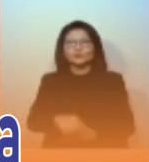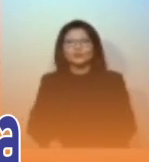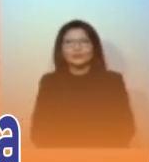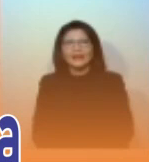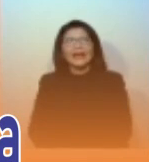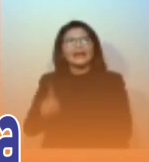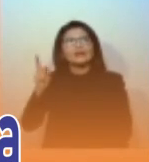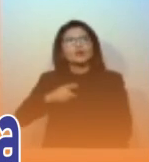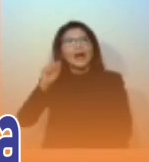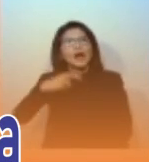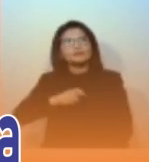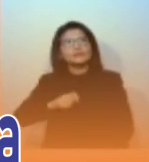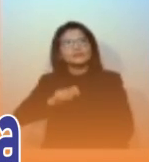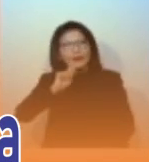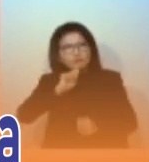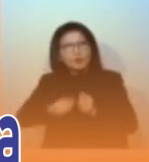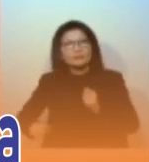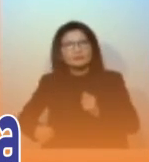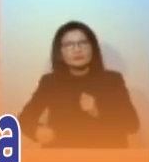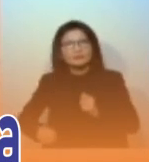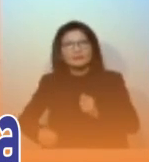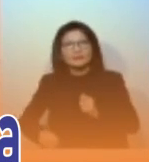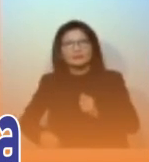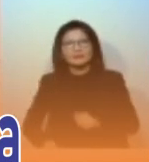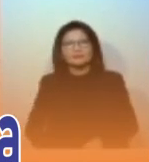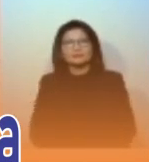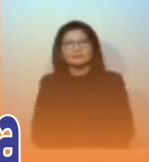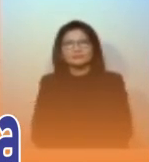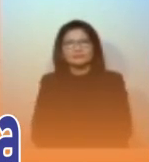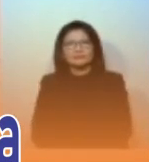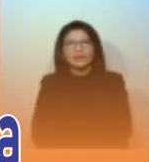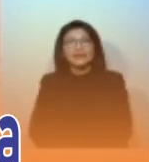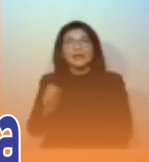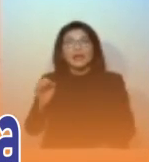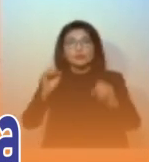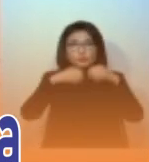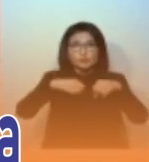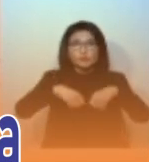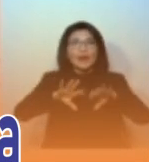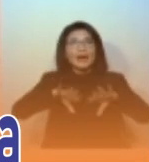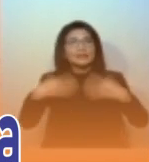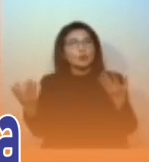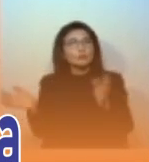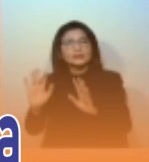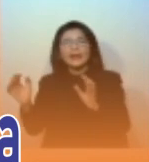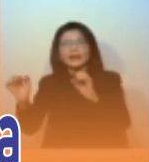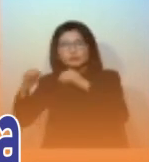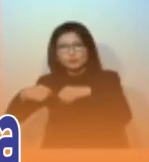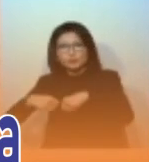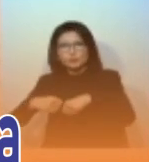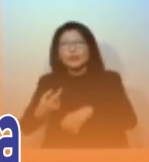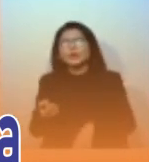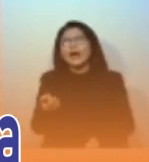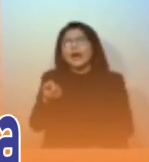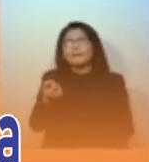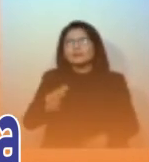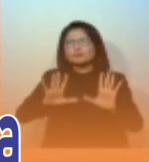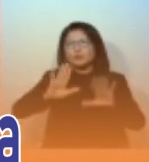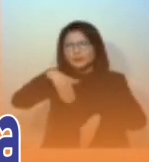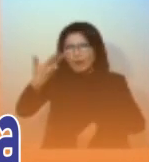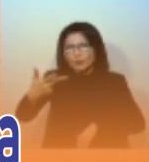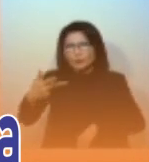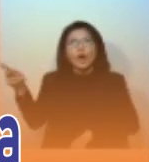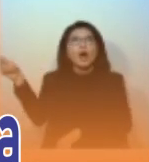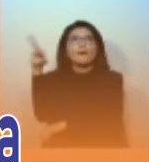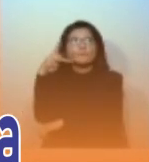Itu yang harus kita ciptakan. Maka ketika kemudian soal setuju tidak setuju, kami hampir 10 tahun. Bahkan